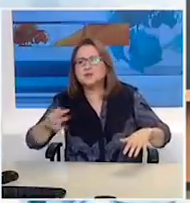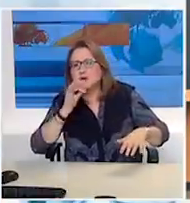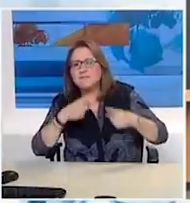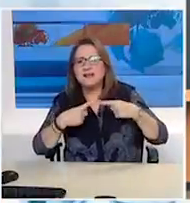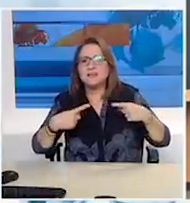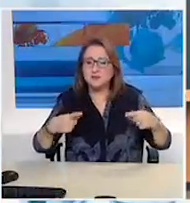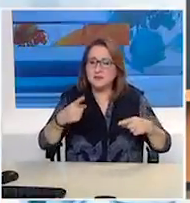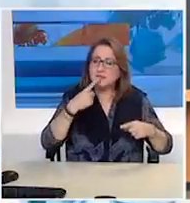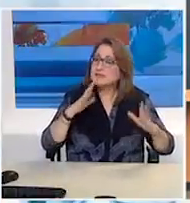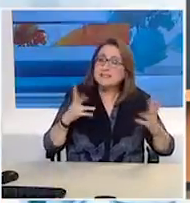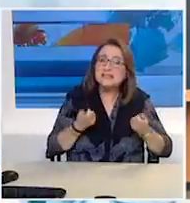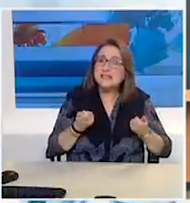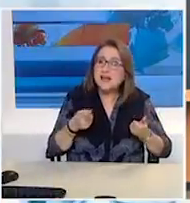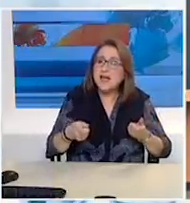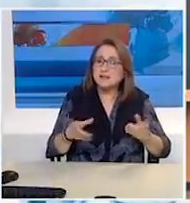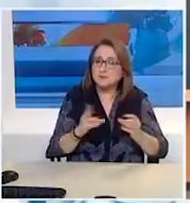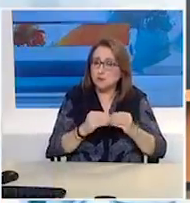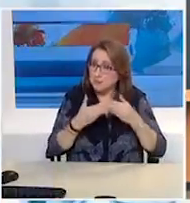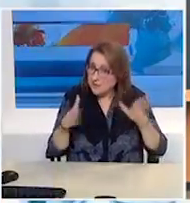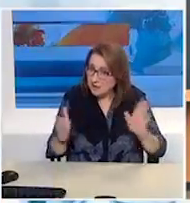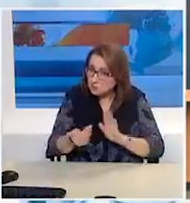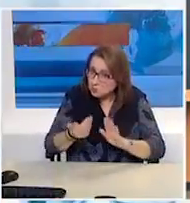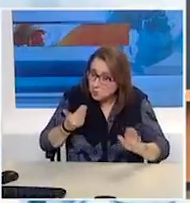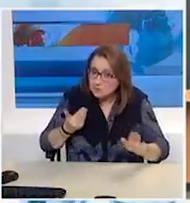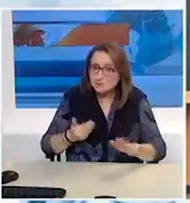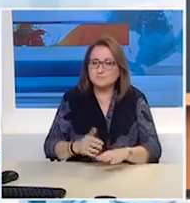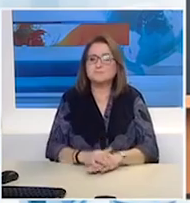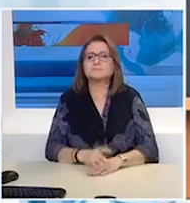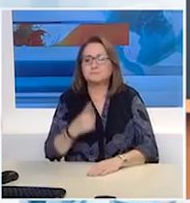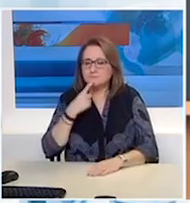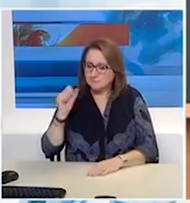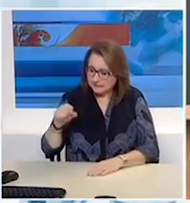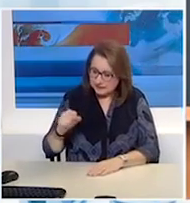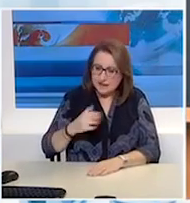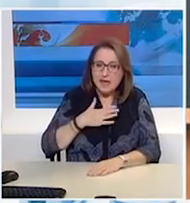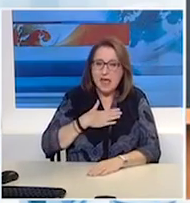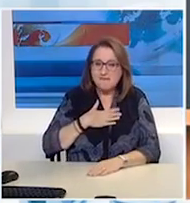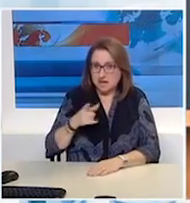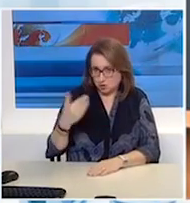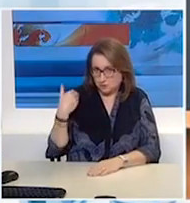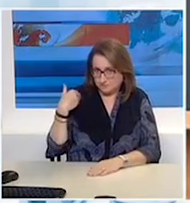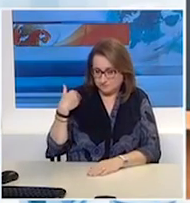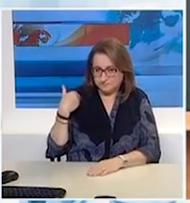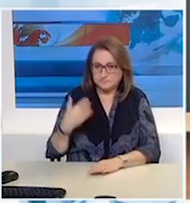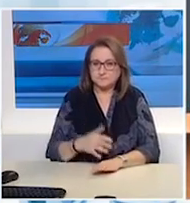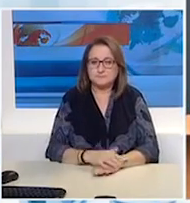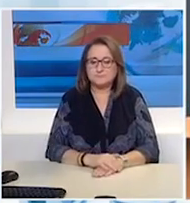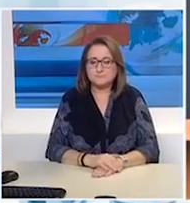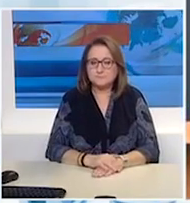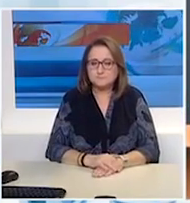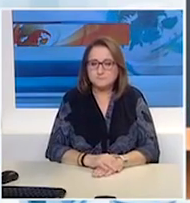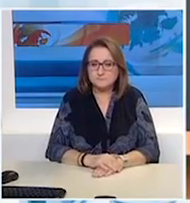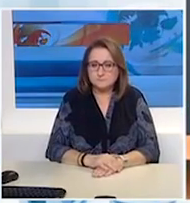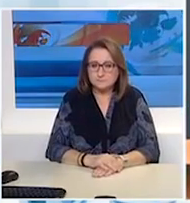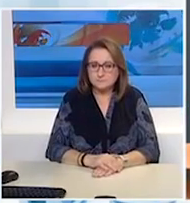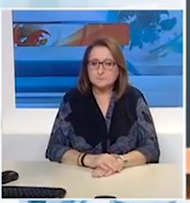ισχύουν και στις οργανωμένες παραλίες? Ναι, ευχαριστώ για την ερώτηση. Να πω ότι